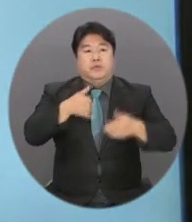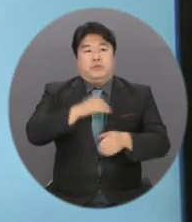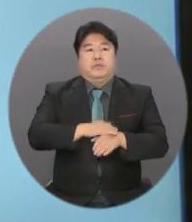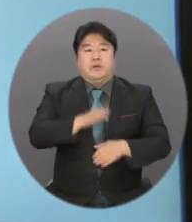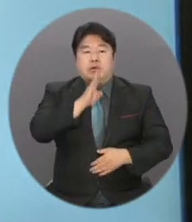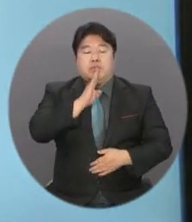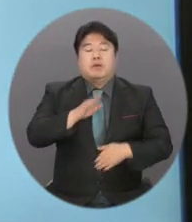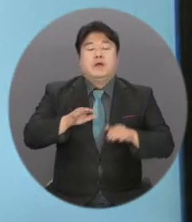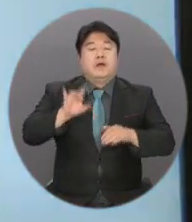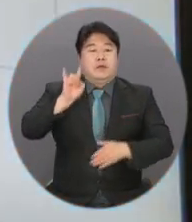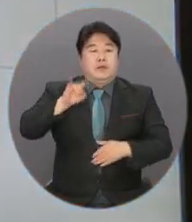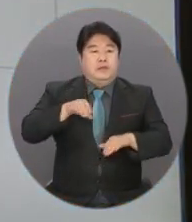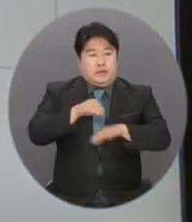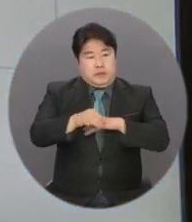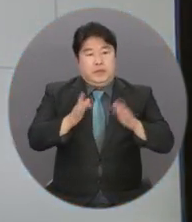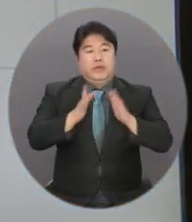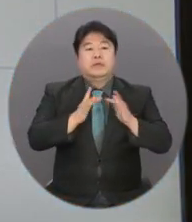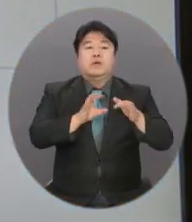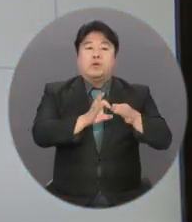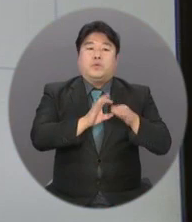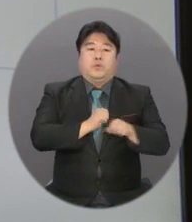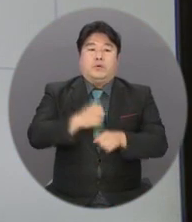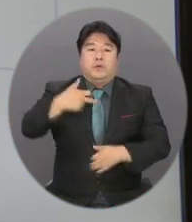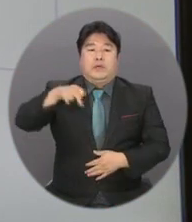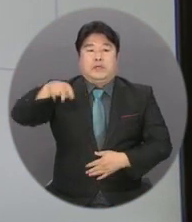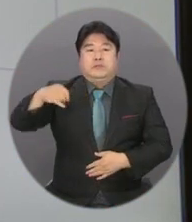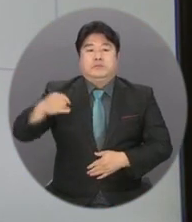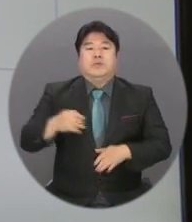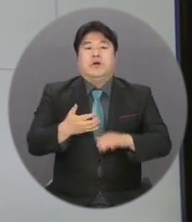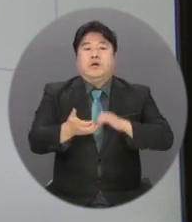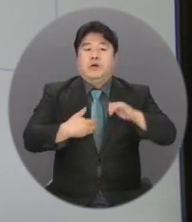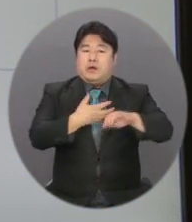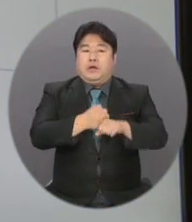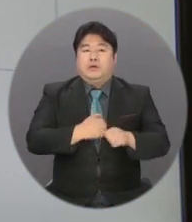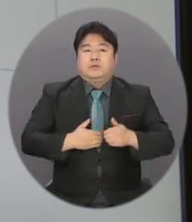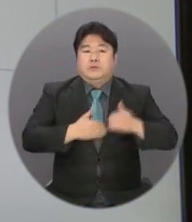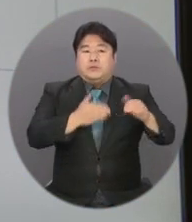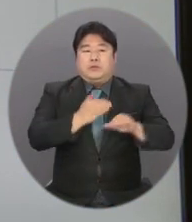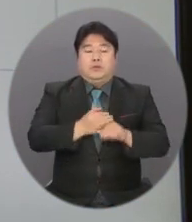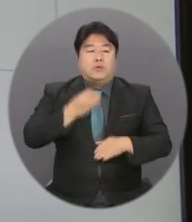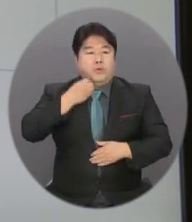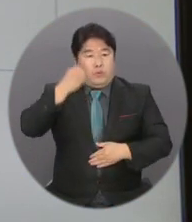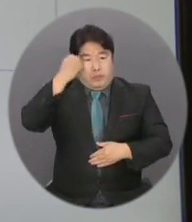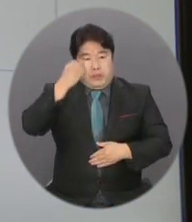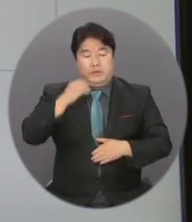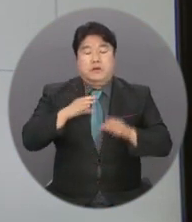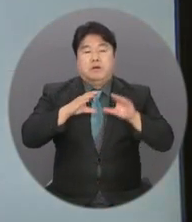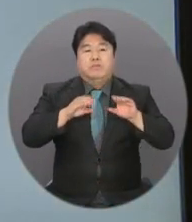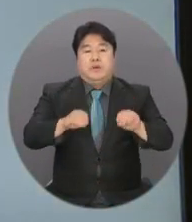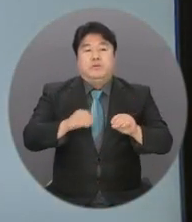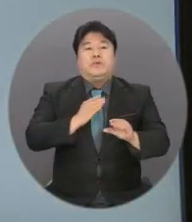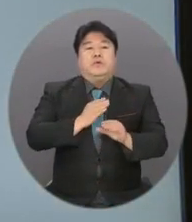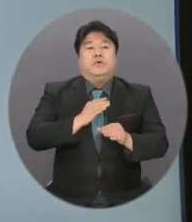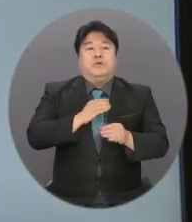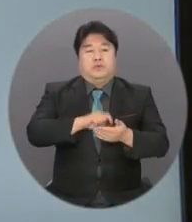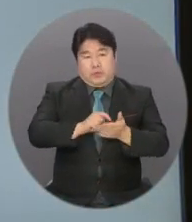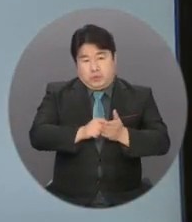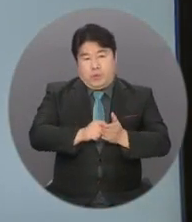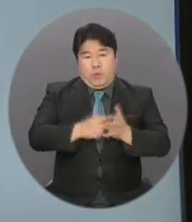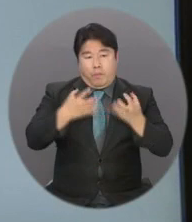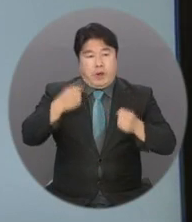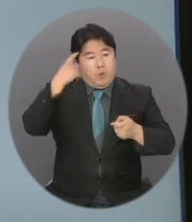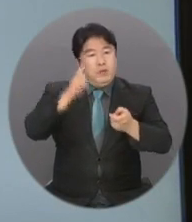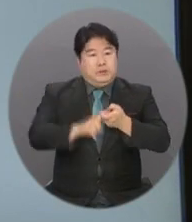실제로 현대차는 온라인을 통해 캐스퍼 예약을 진행하고 있는데 한때 홈페이지가 마비될 정도로 많은 관심을 끌고